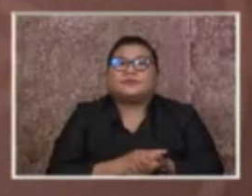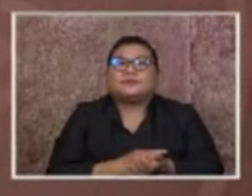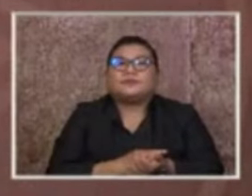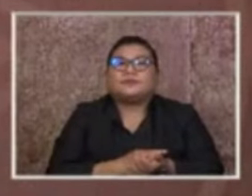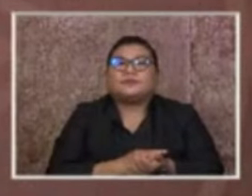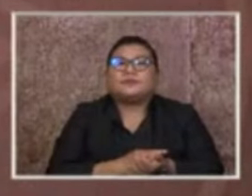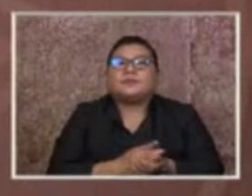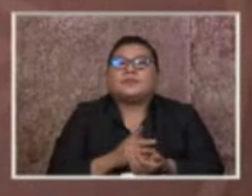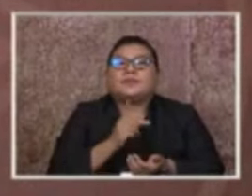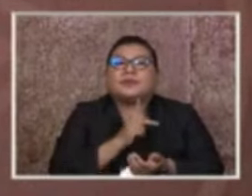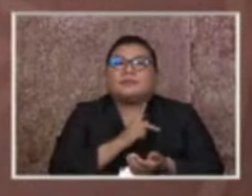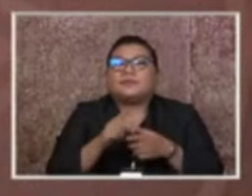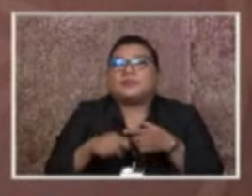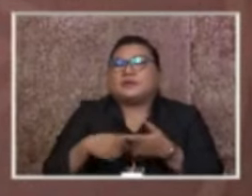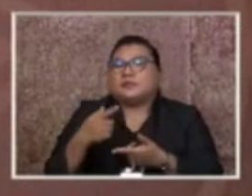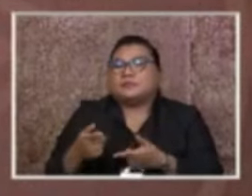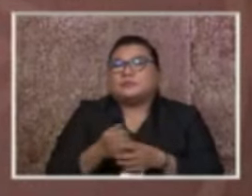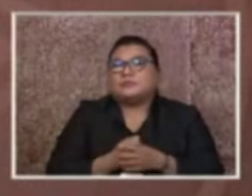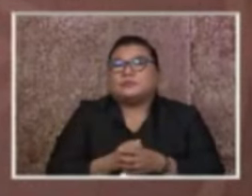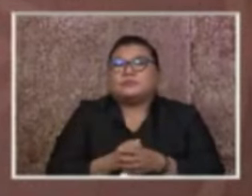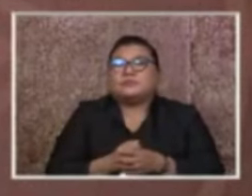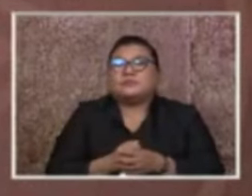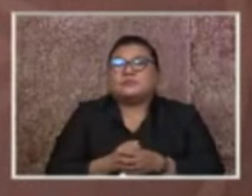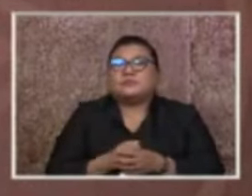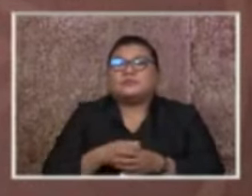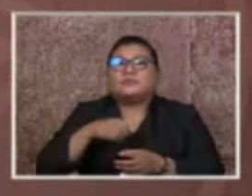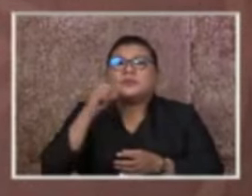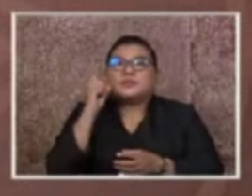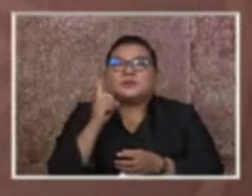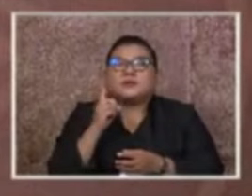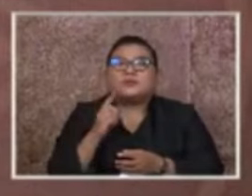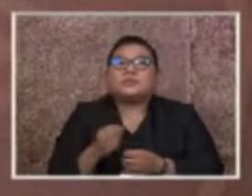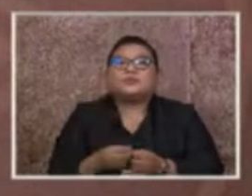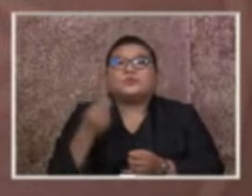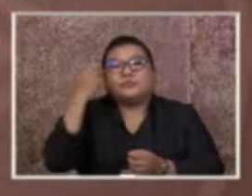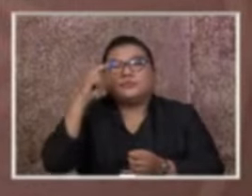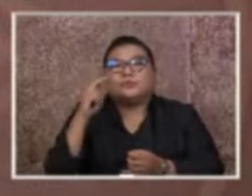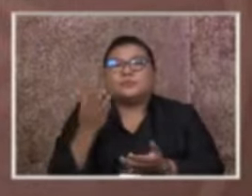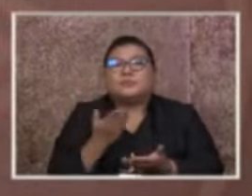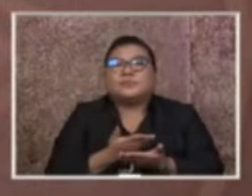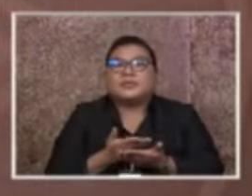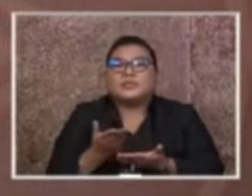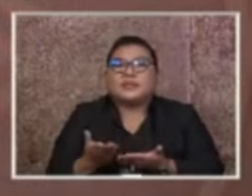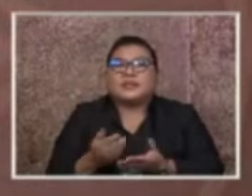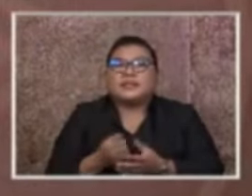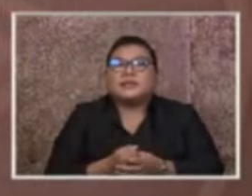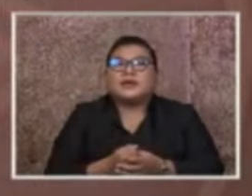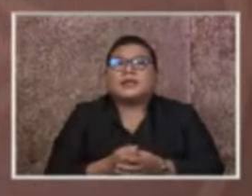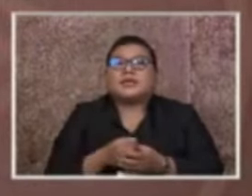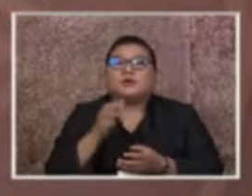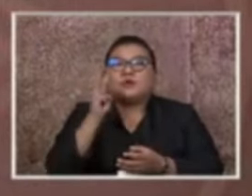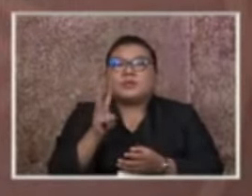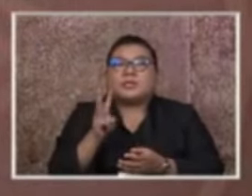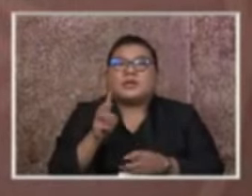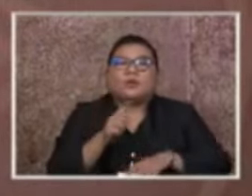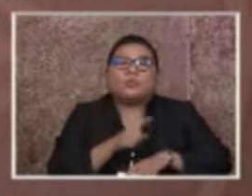lanjutkan berikutnya kami persilakan kembali Pasangan calon nomor urut 1 untuk bertanya ke Pasangan calon nomor urut 3